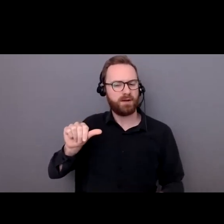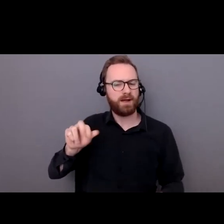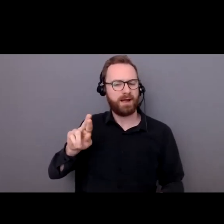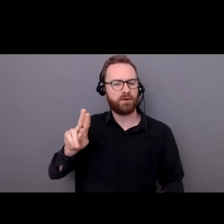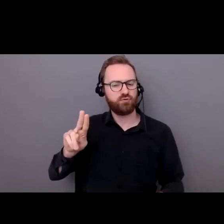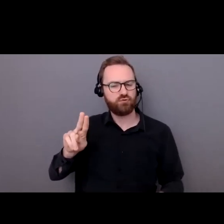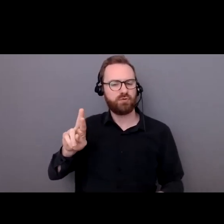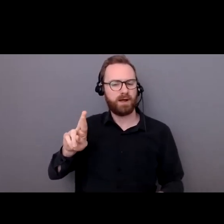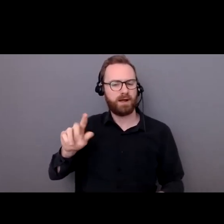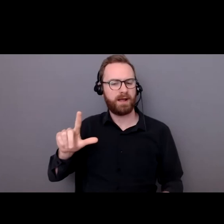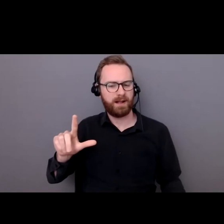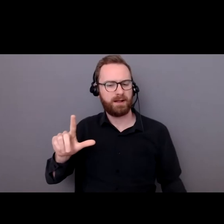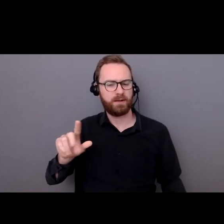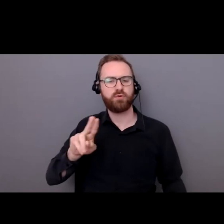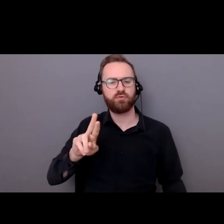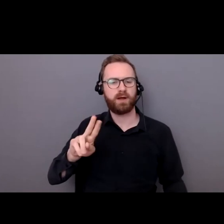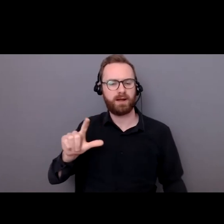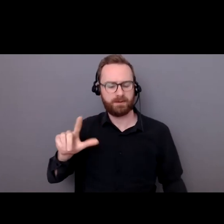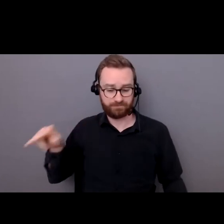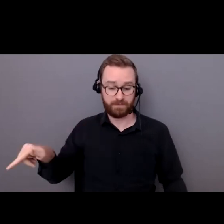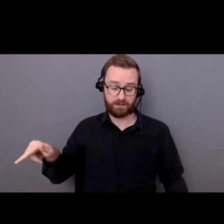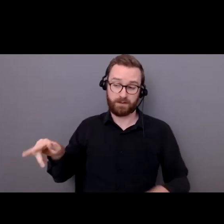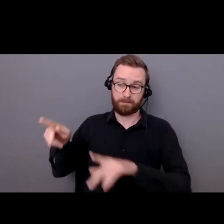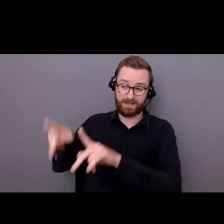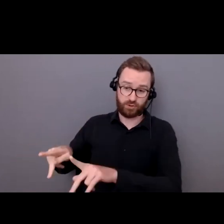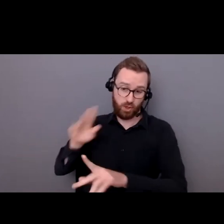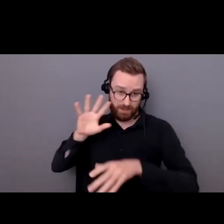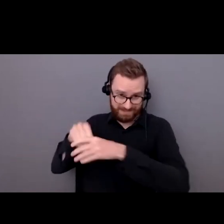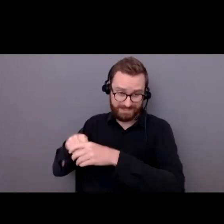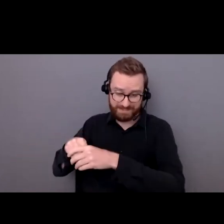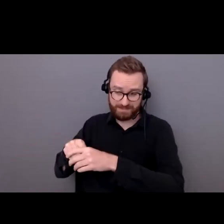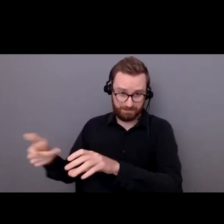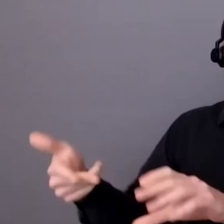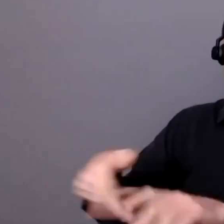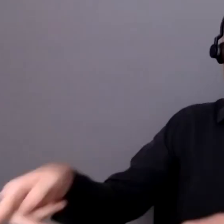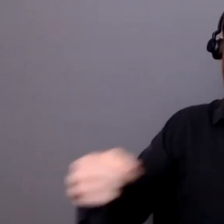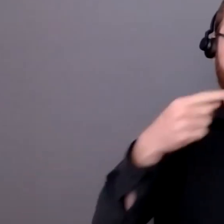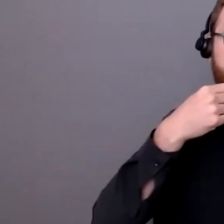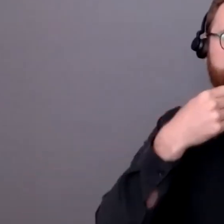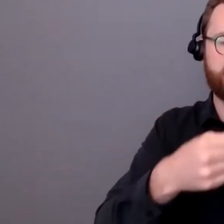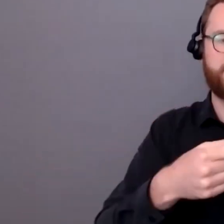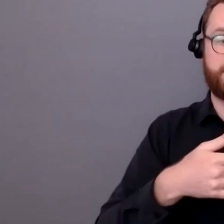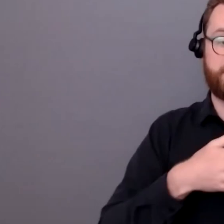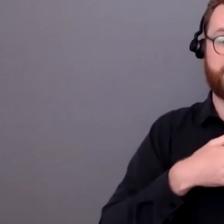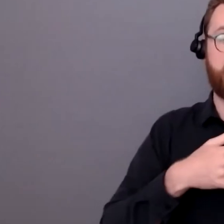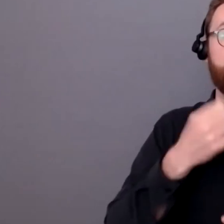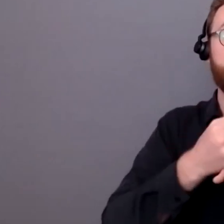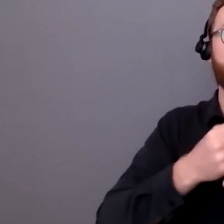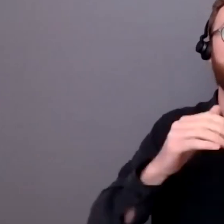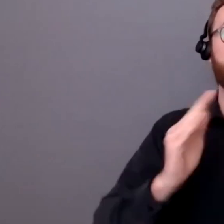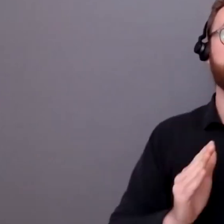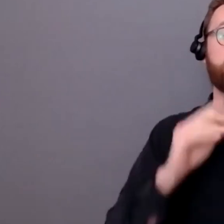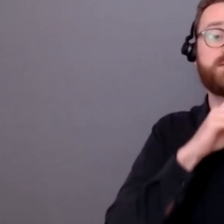était là, panéliste aussi, mais personne autiste, et qui disait qu'elle trouvait ça très, ce qu'elle a trouvé difficile avec le télétravail, c'est les